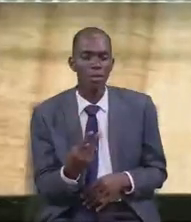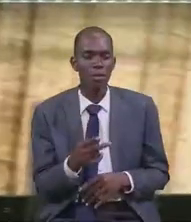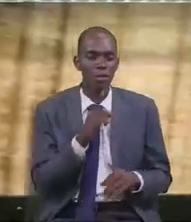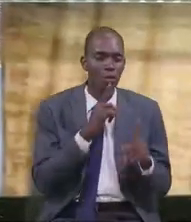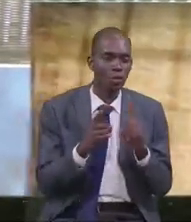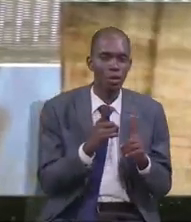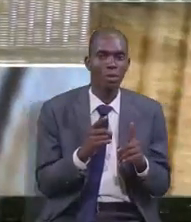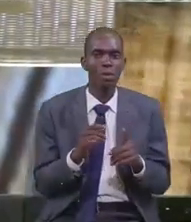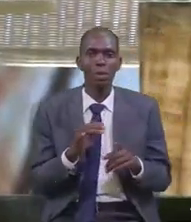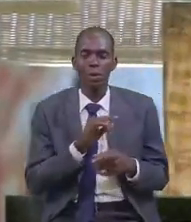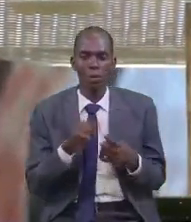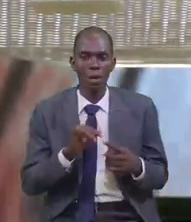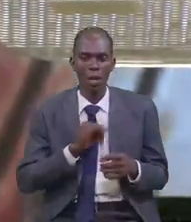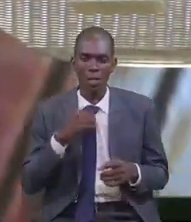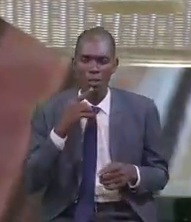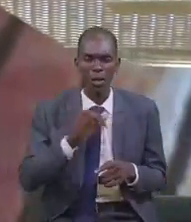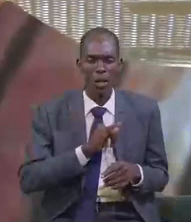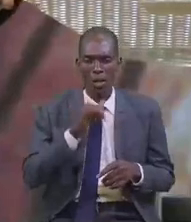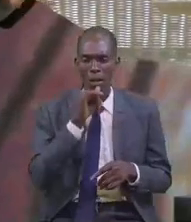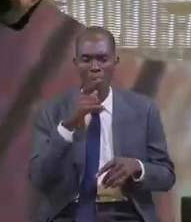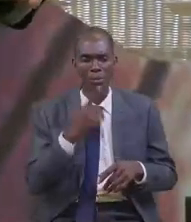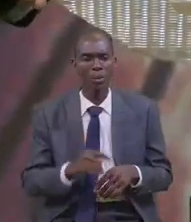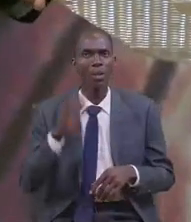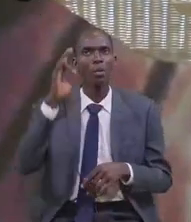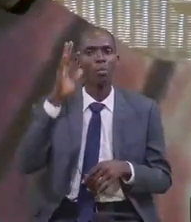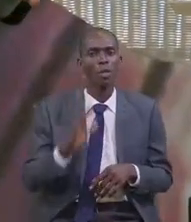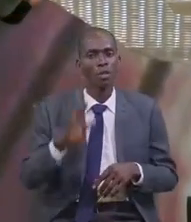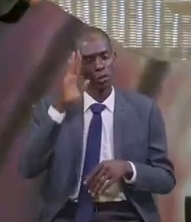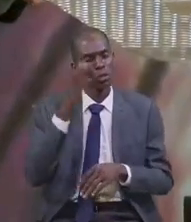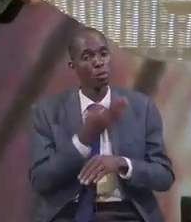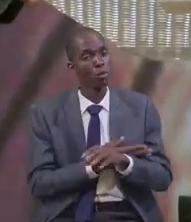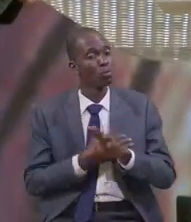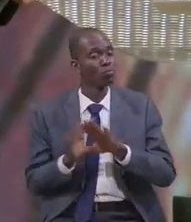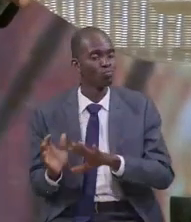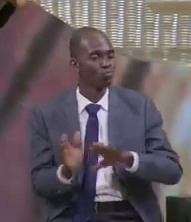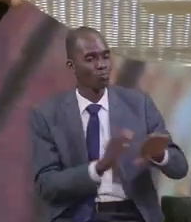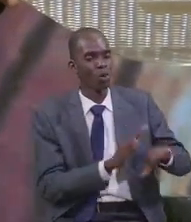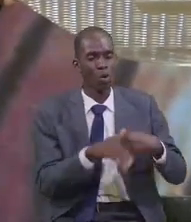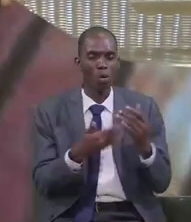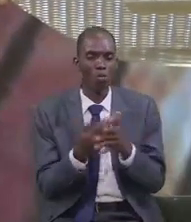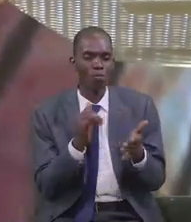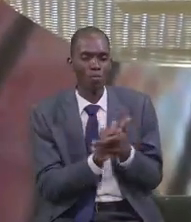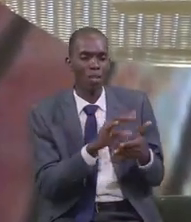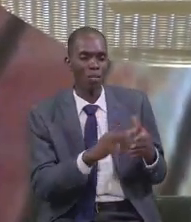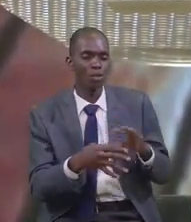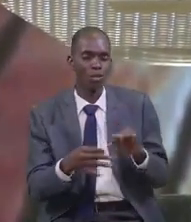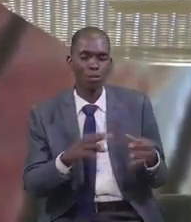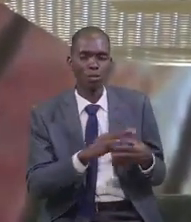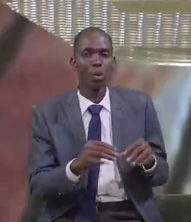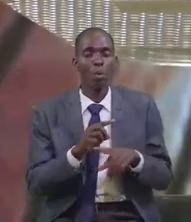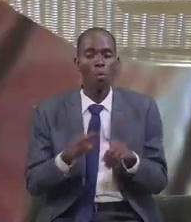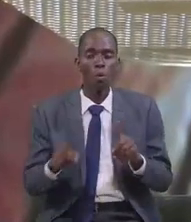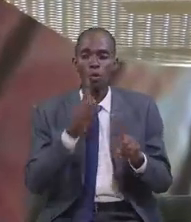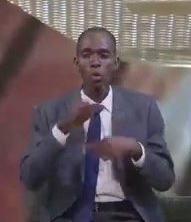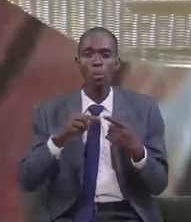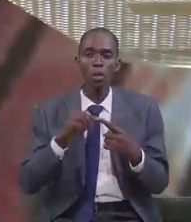suis fils du pasteur, oui, ce n'est pas ce que nous disons ce matin. Nous parlons de la vie que tu mènes. L'engagement,